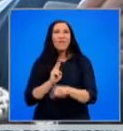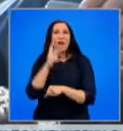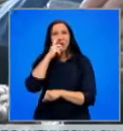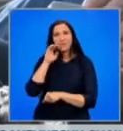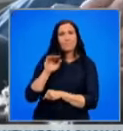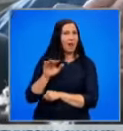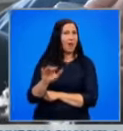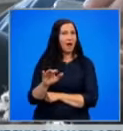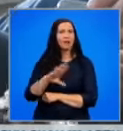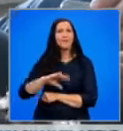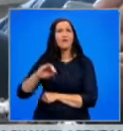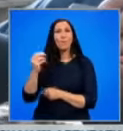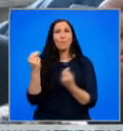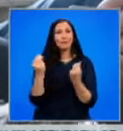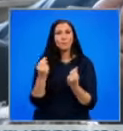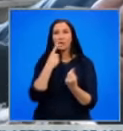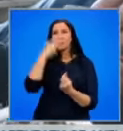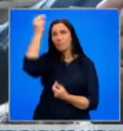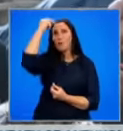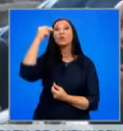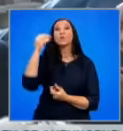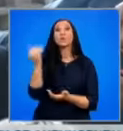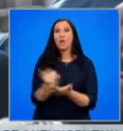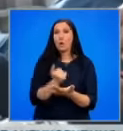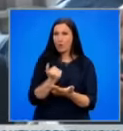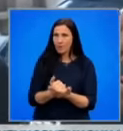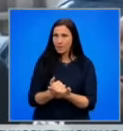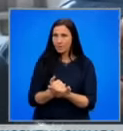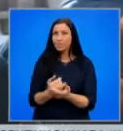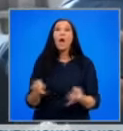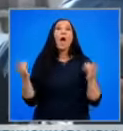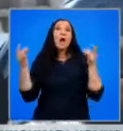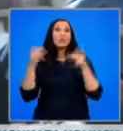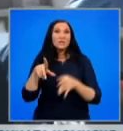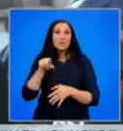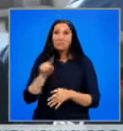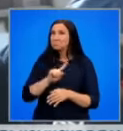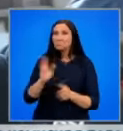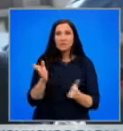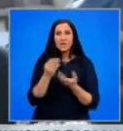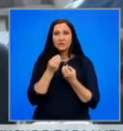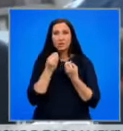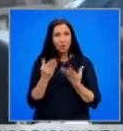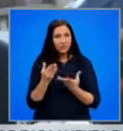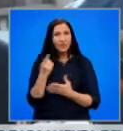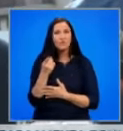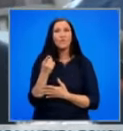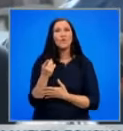в европейски средства за българската икономика. Актуализацията на пенсиите не се случва. Това